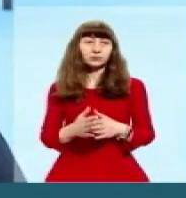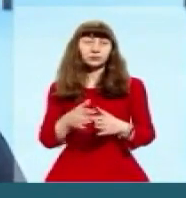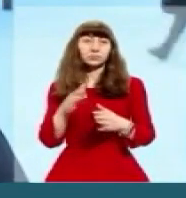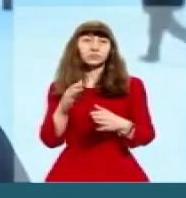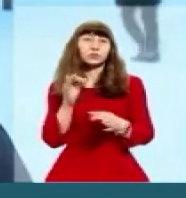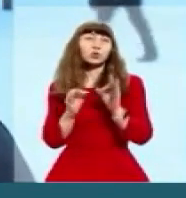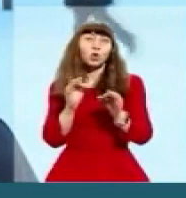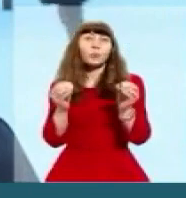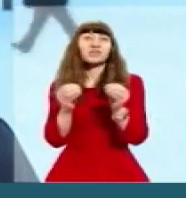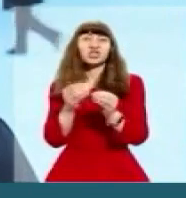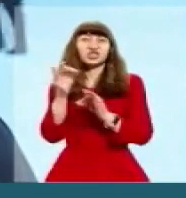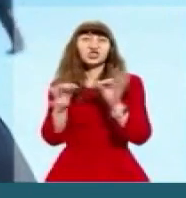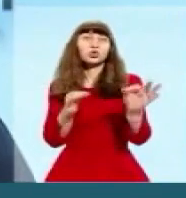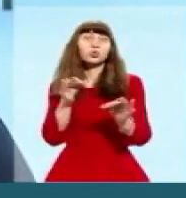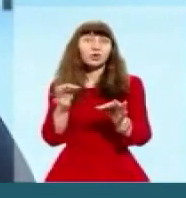норма 10 суток.